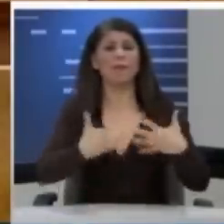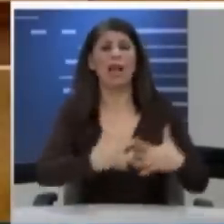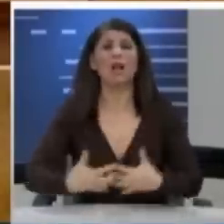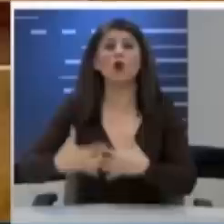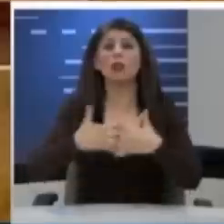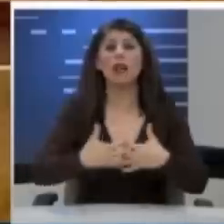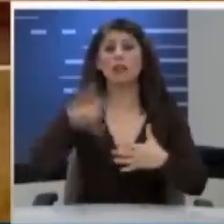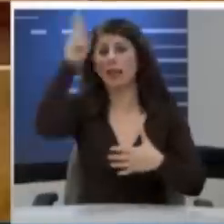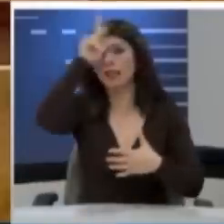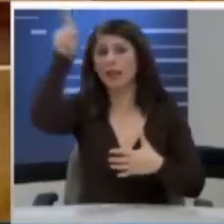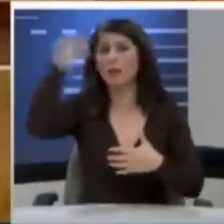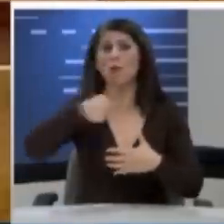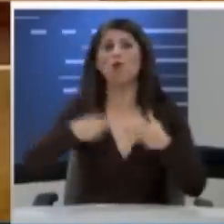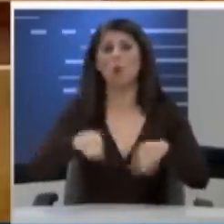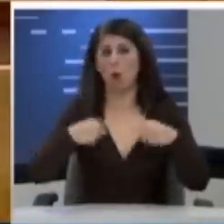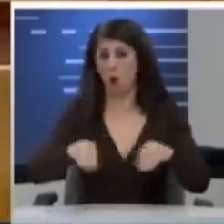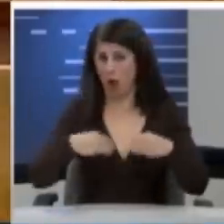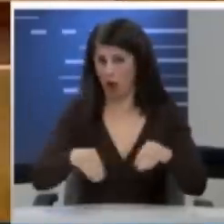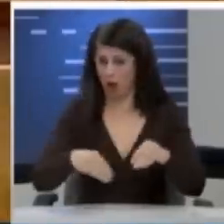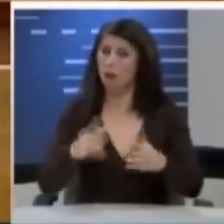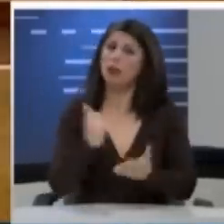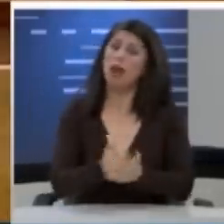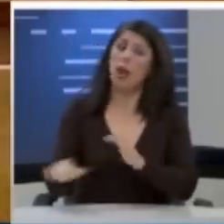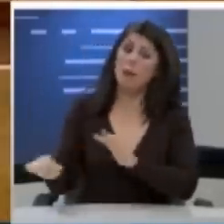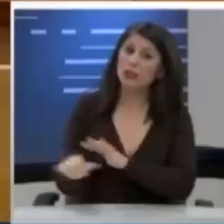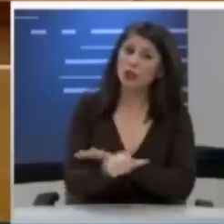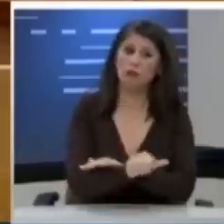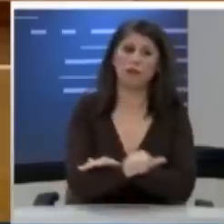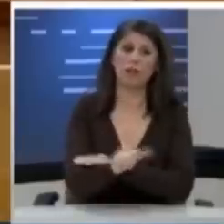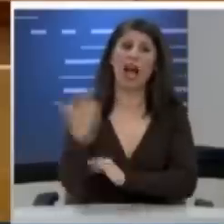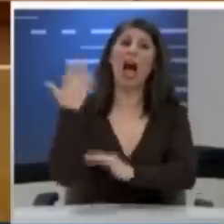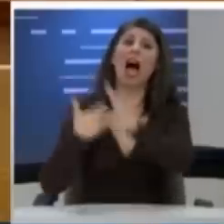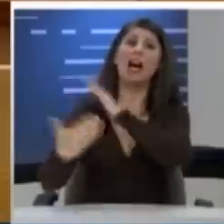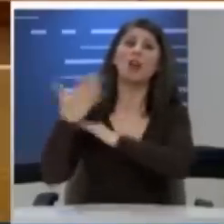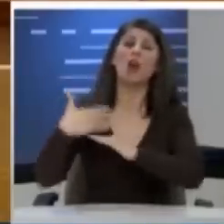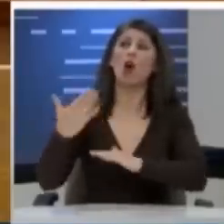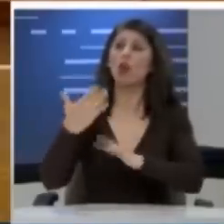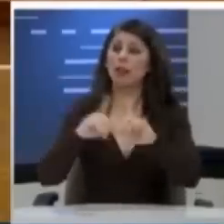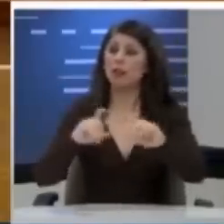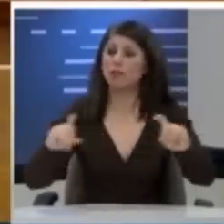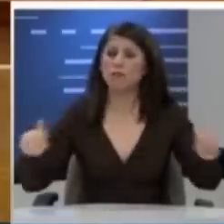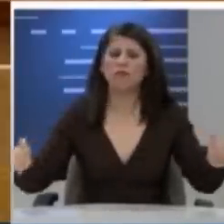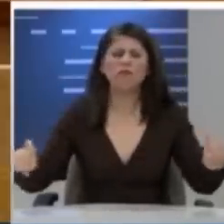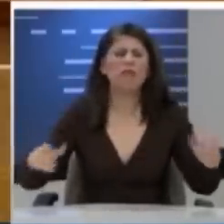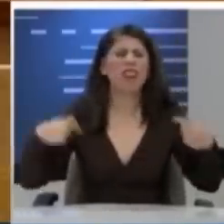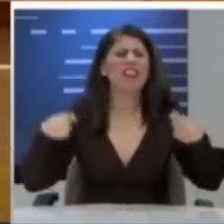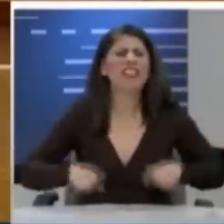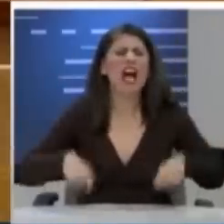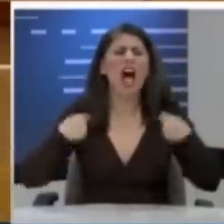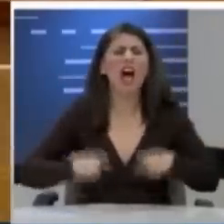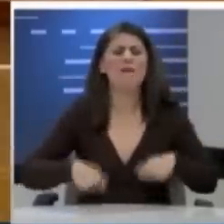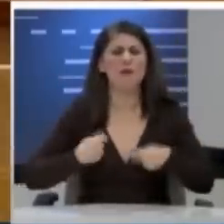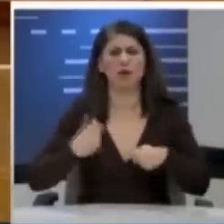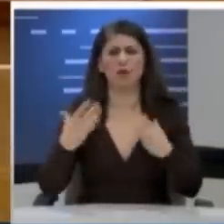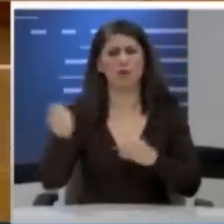των γερμανικών μονοπωλίων, και για την επιστροφή των αρχαιολογικών θησαυρών ανεκτίμητης